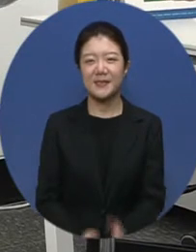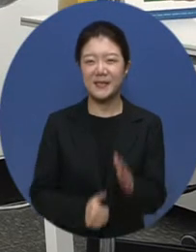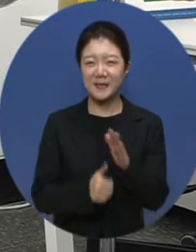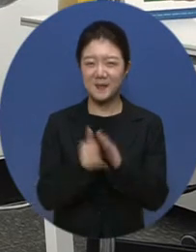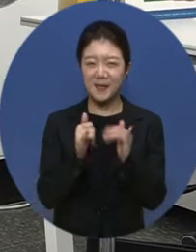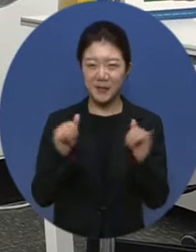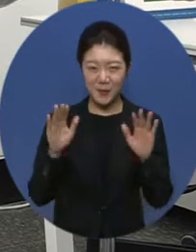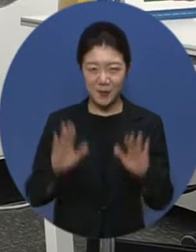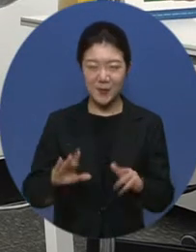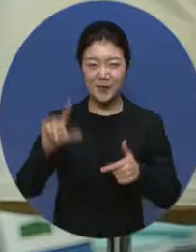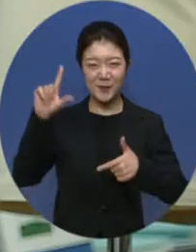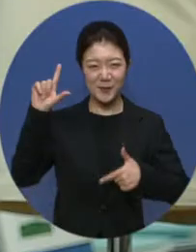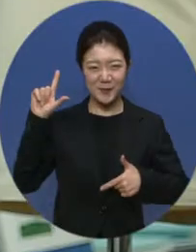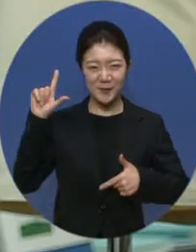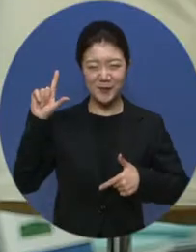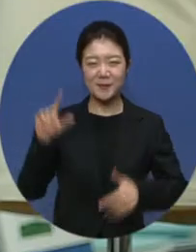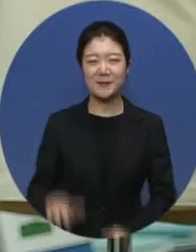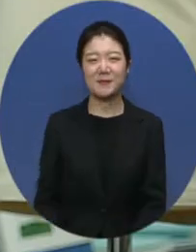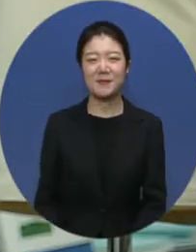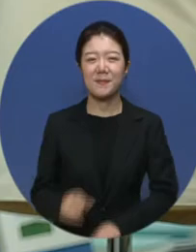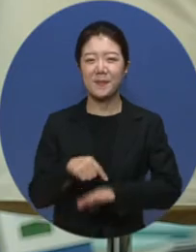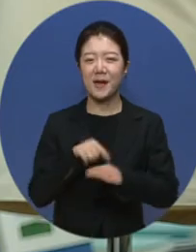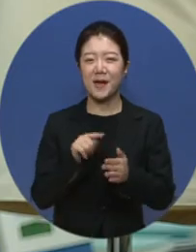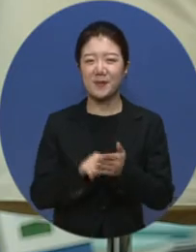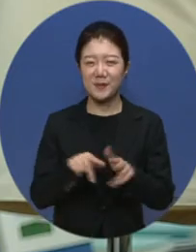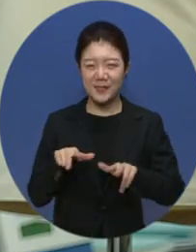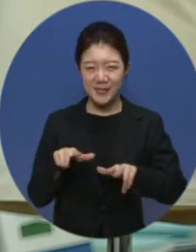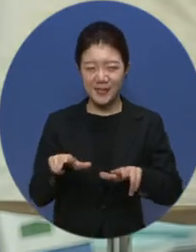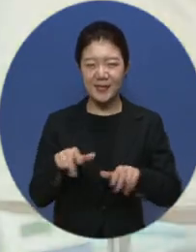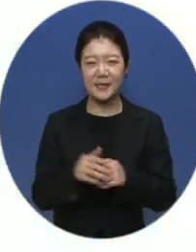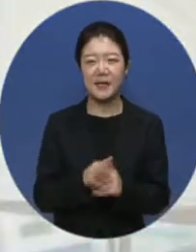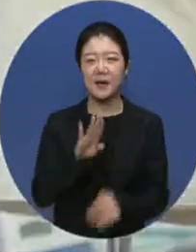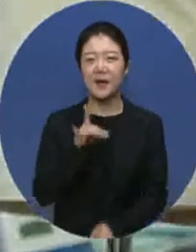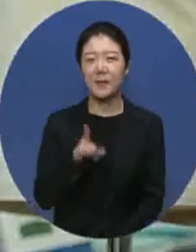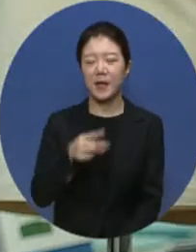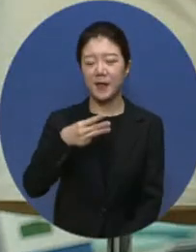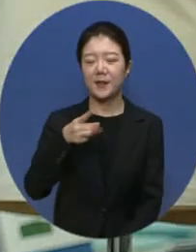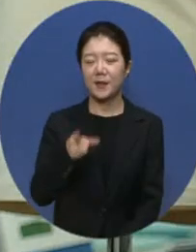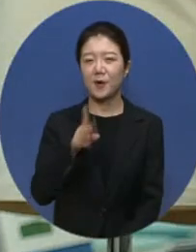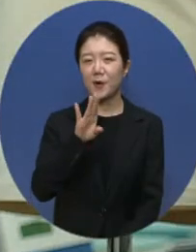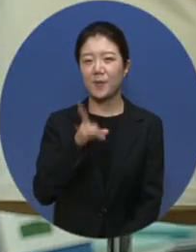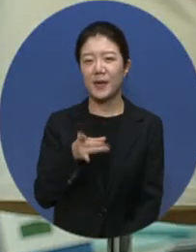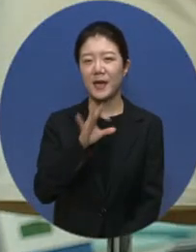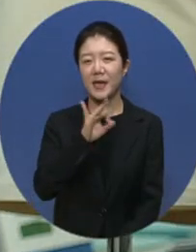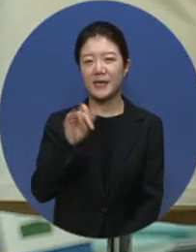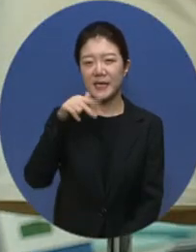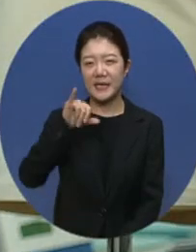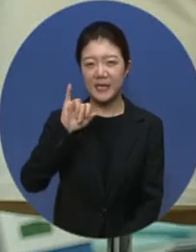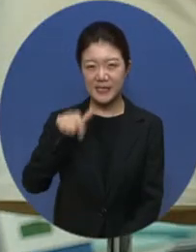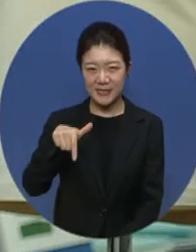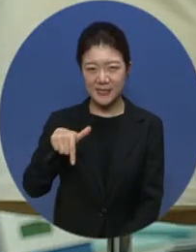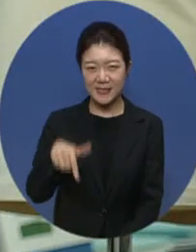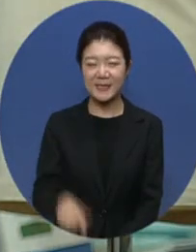희망인 오늘의 주인공, 마음을 재단하다, 베터 베이직입니다.